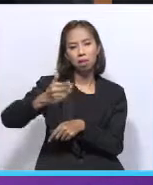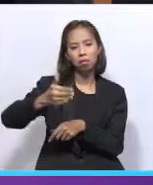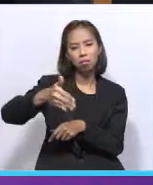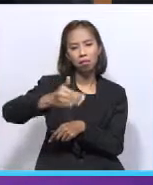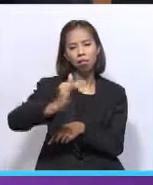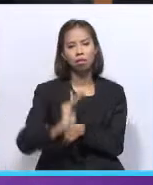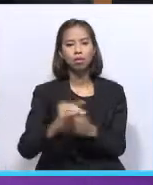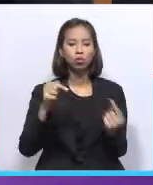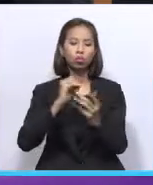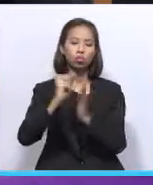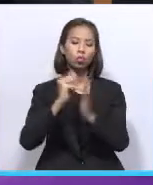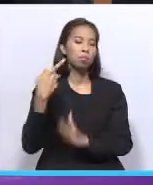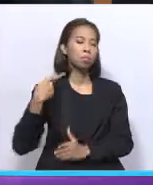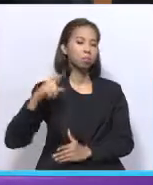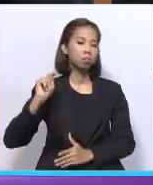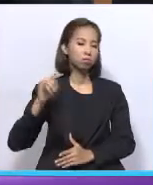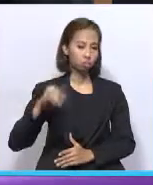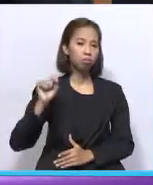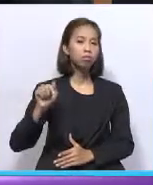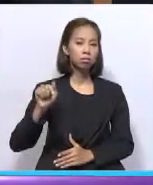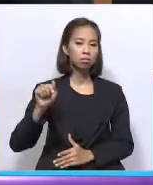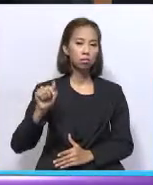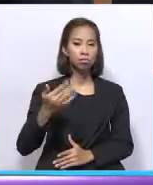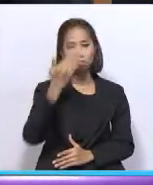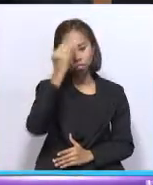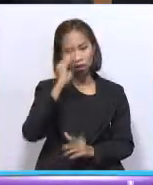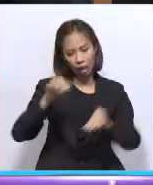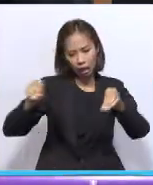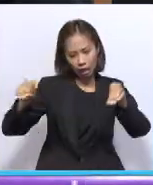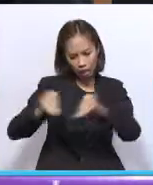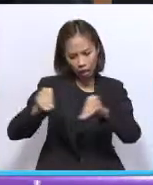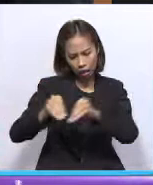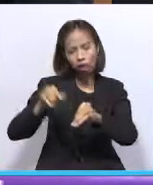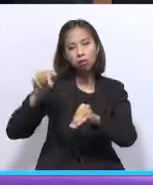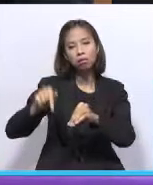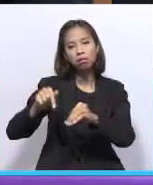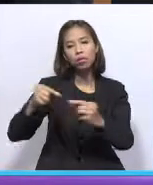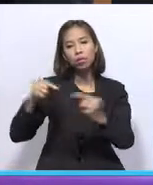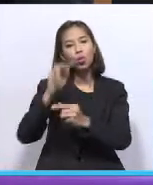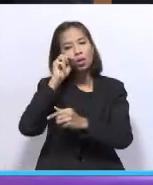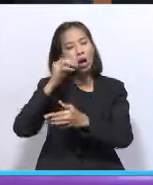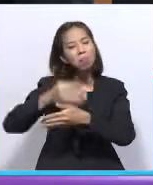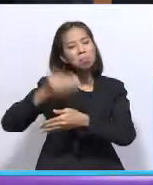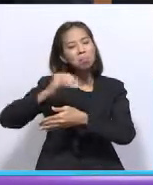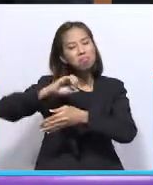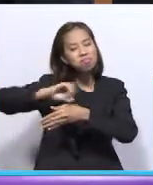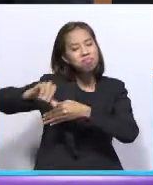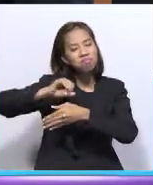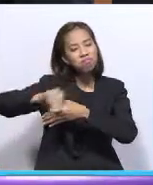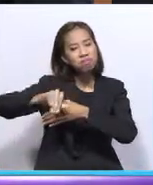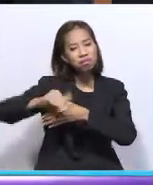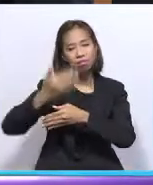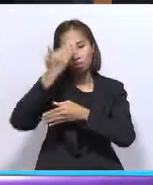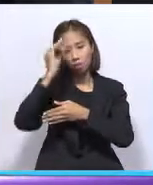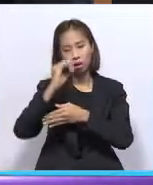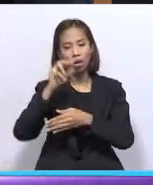วจังหวัดปทุมธานีนะฮะซึ่งมันใต้จุดบรรจบที่เรามีการระบายน้ำออกจากแม่น้ำน้อยเพราะว่าแม่น้ำน้อยกับ